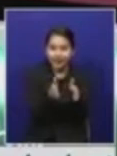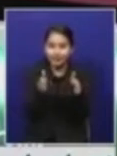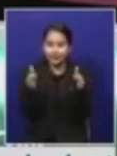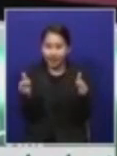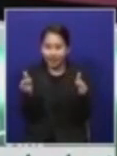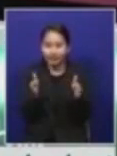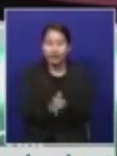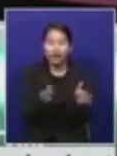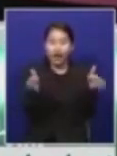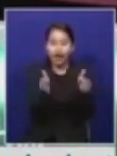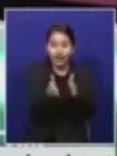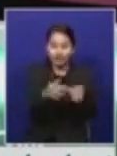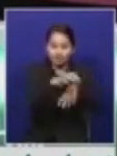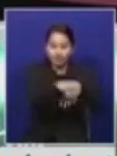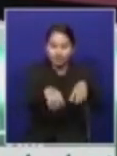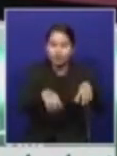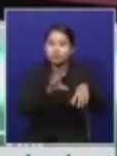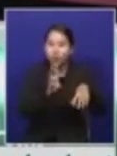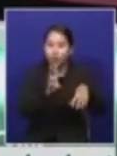ติดตามขนาดของตำบลเช่นตำบลขนาดเล็กมุมมีบ้านไม่เกิน6